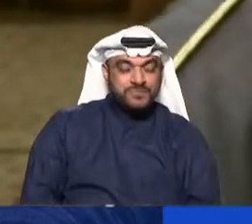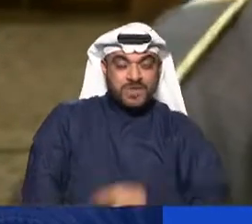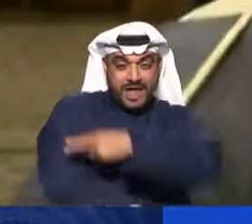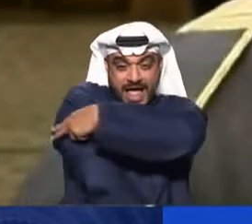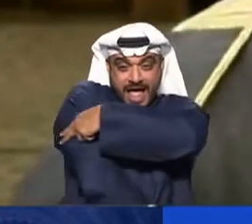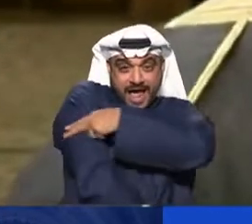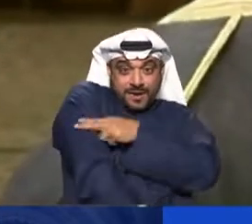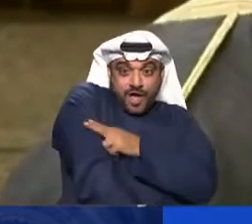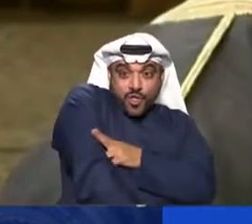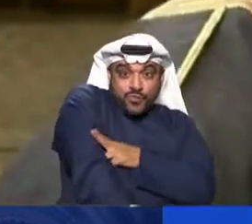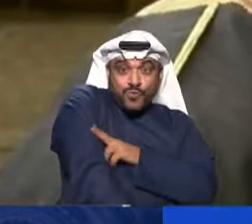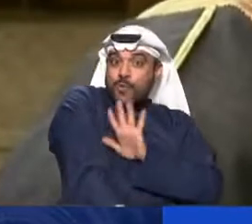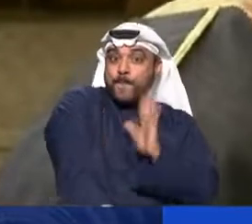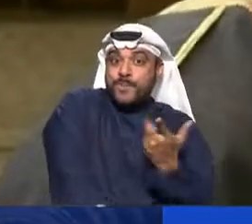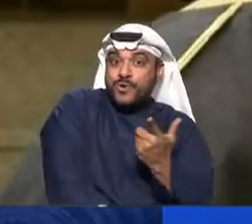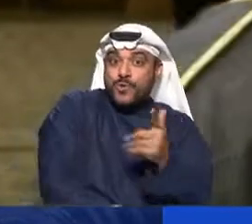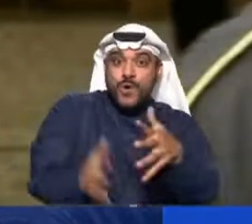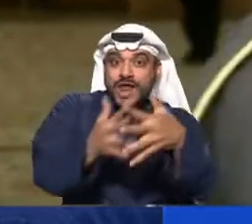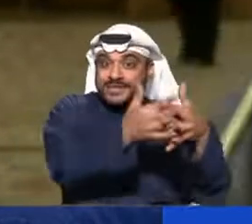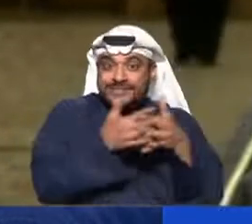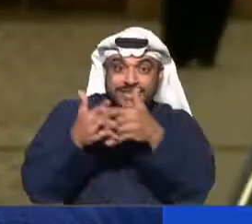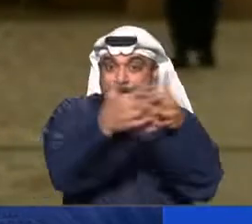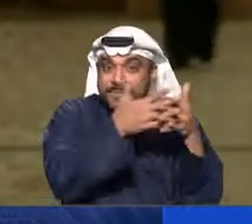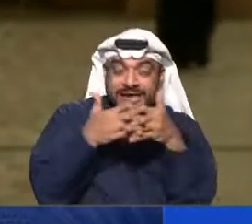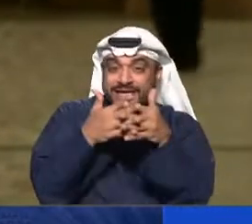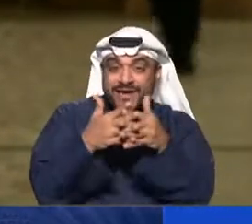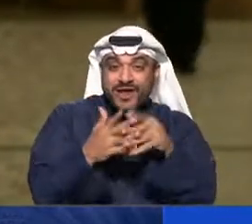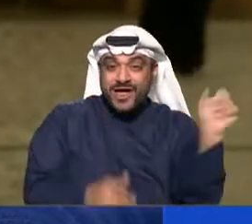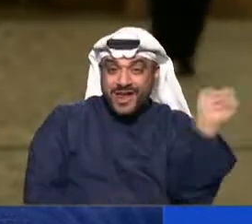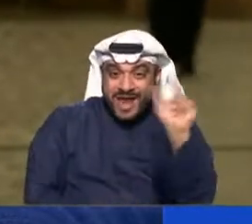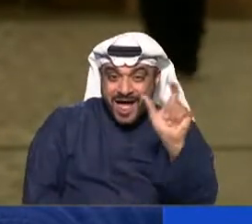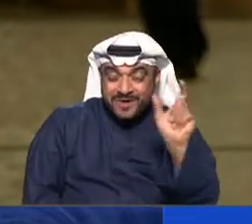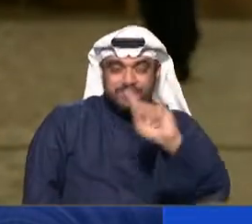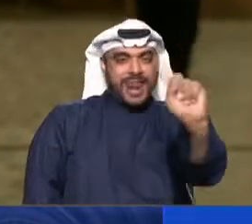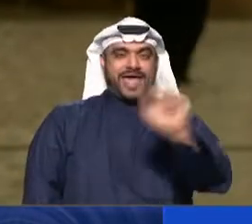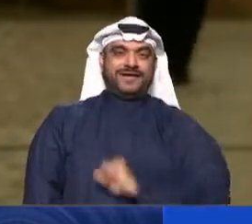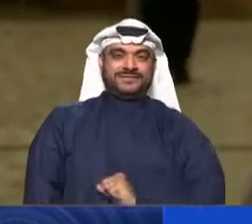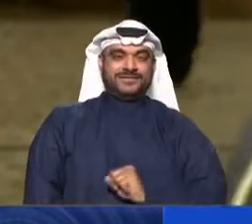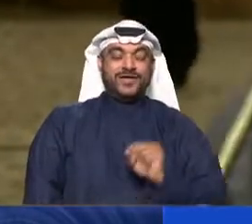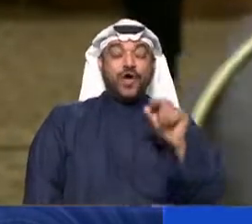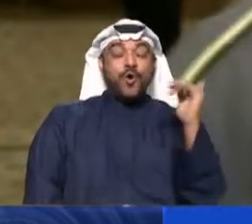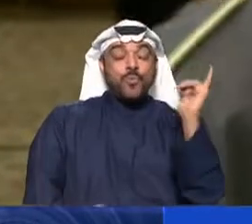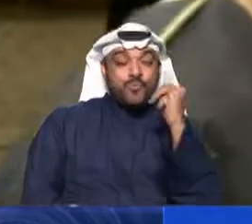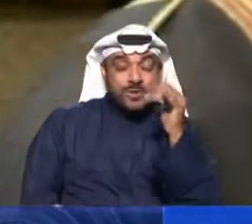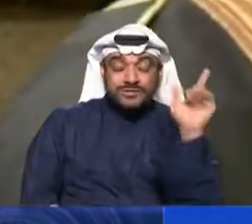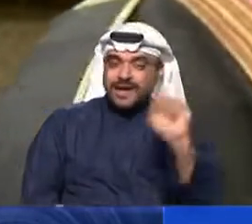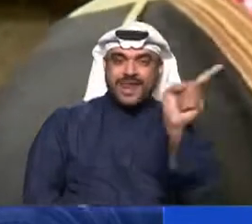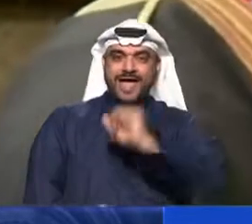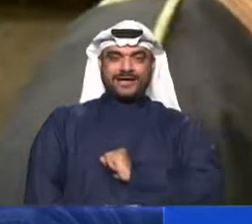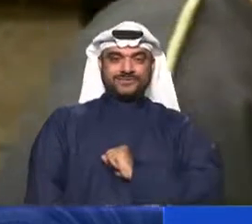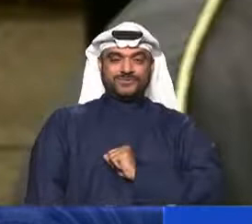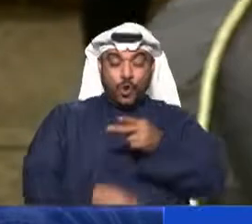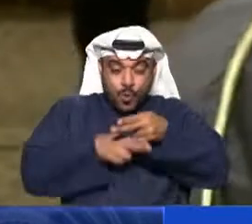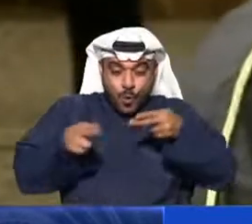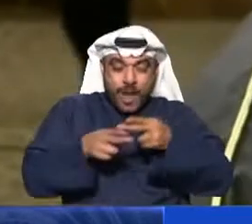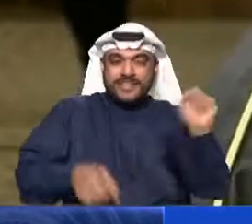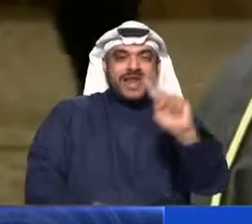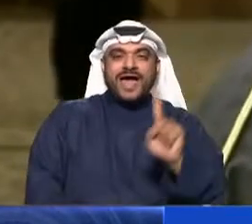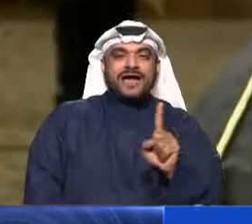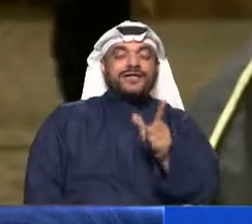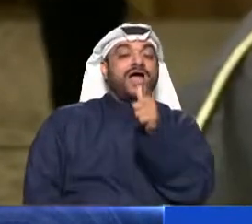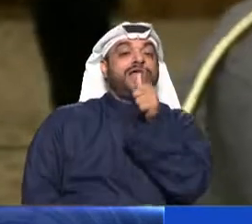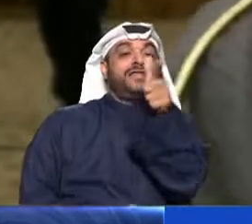النواب الأمريكان، مو العرب، مو المسلمين، مو الكويتيين، مو مجلس الأمة الكويتي، الأمريكان ماذا